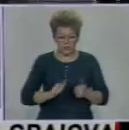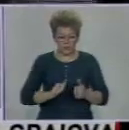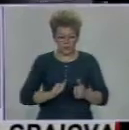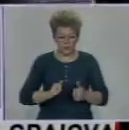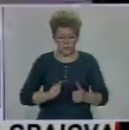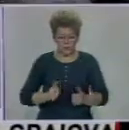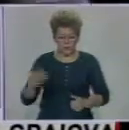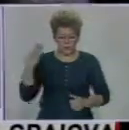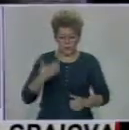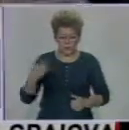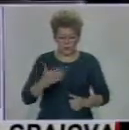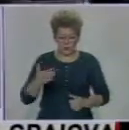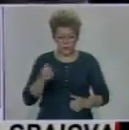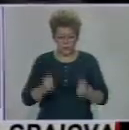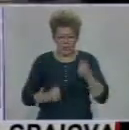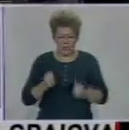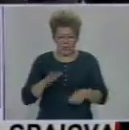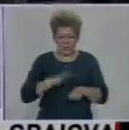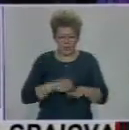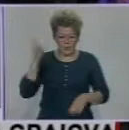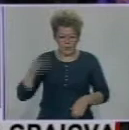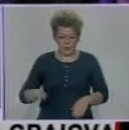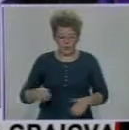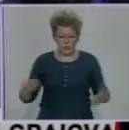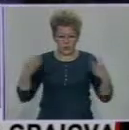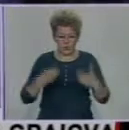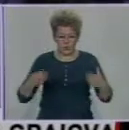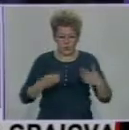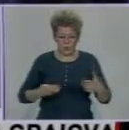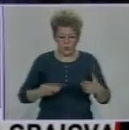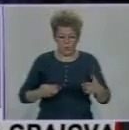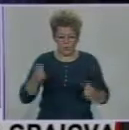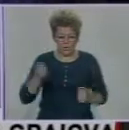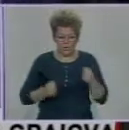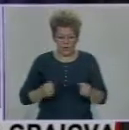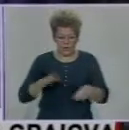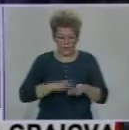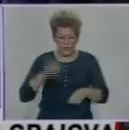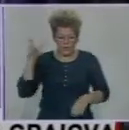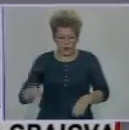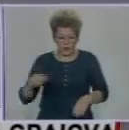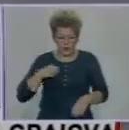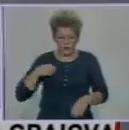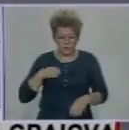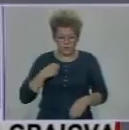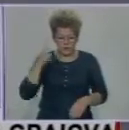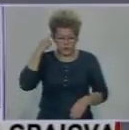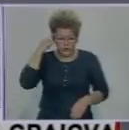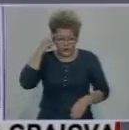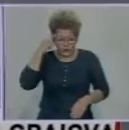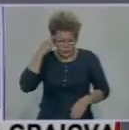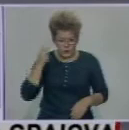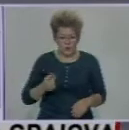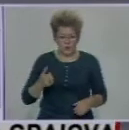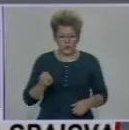5.000 de exemplare pe lună, cu un maxim de aproximativ 9.000 de exemplare în luna martie. Angajații fabricii speră ca noul model să prindă la public, astfel